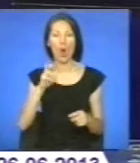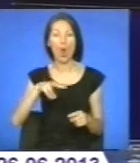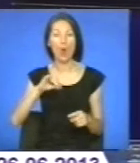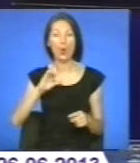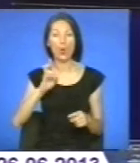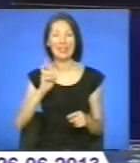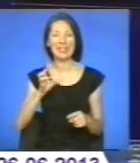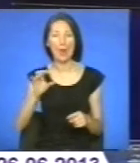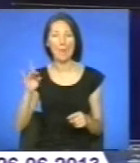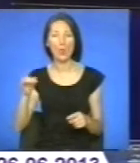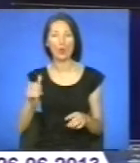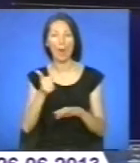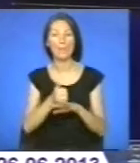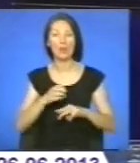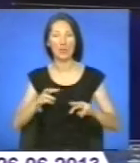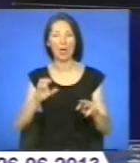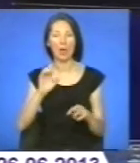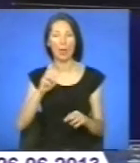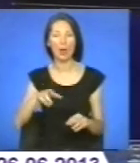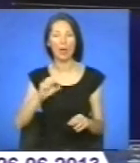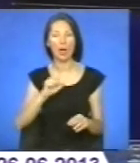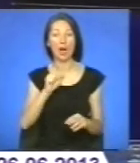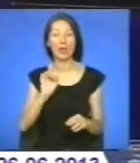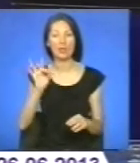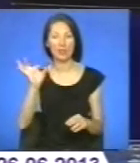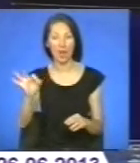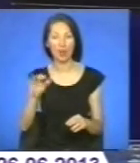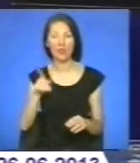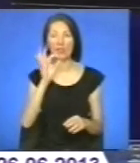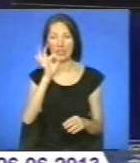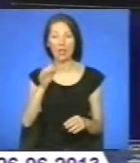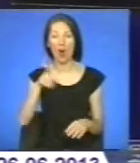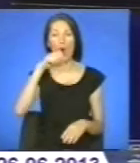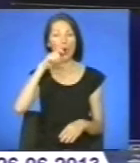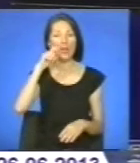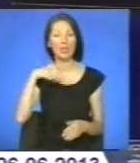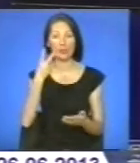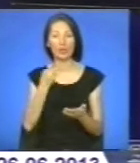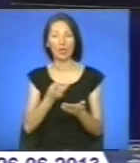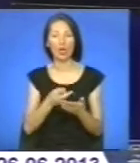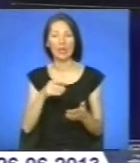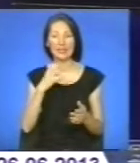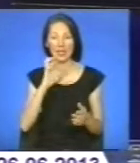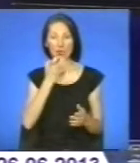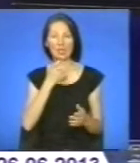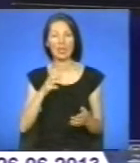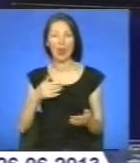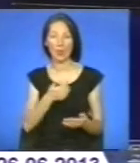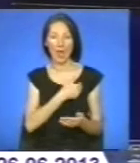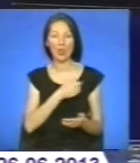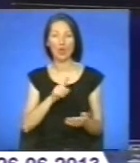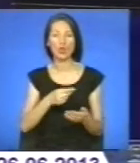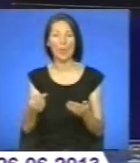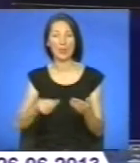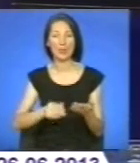Глава уряду Микола Азаров заявив, що Україна демонструє серйозні наміри задля підписання угоди. Однак деякі пункти ще